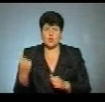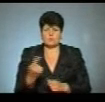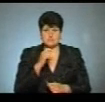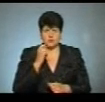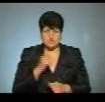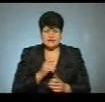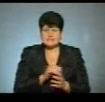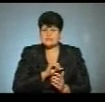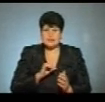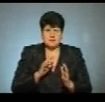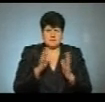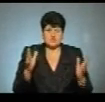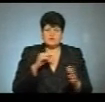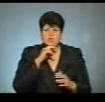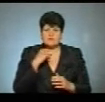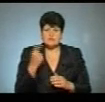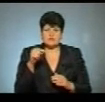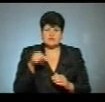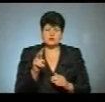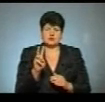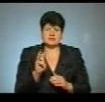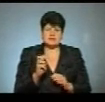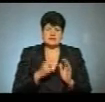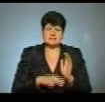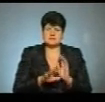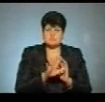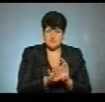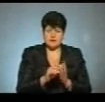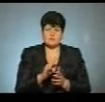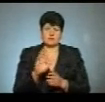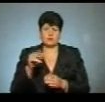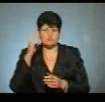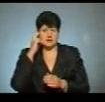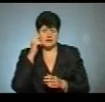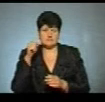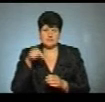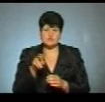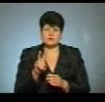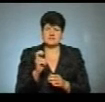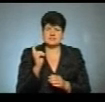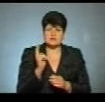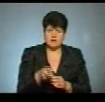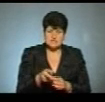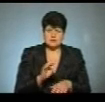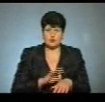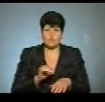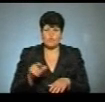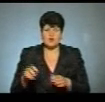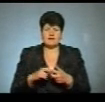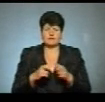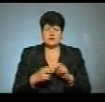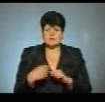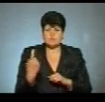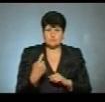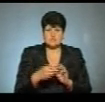України. Найбільше у Чернівецькій області – 1375, далі йде місто Київ – 1220 хворих та